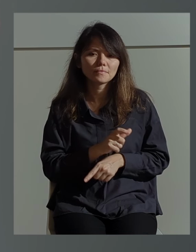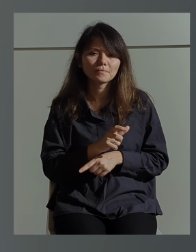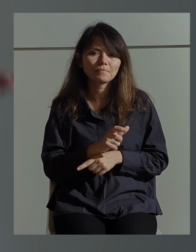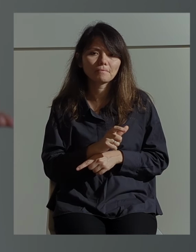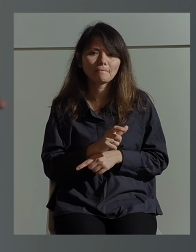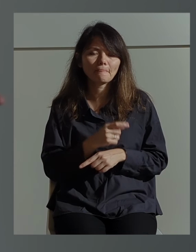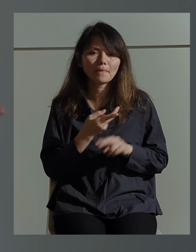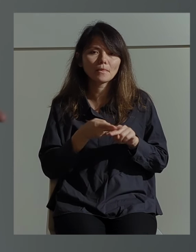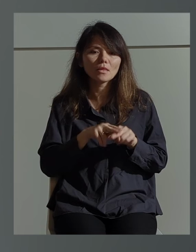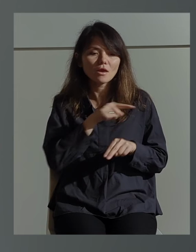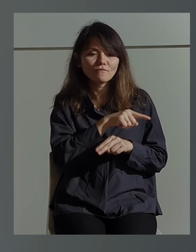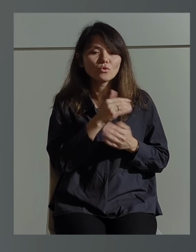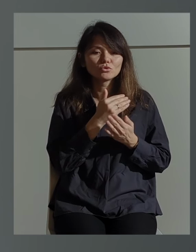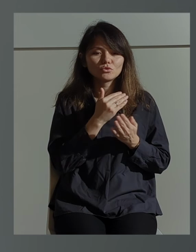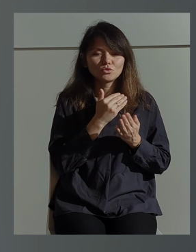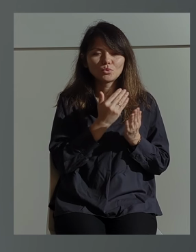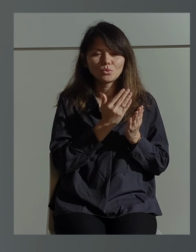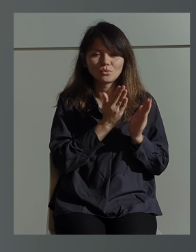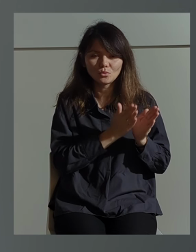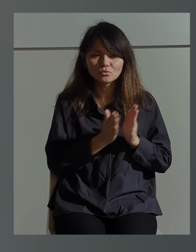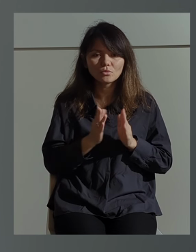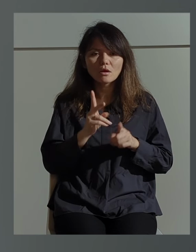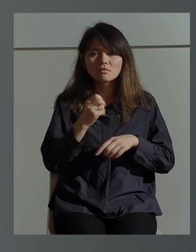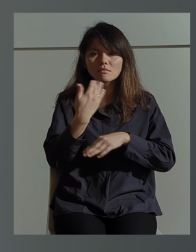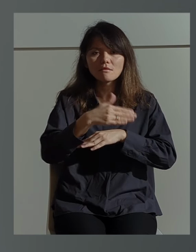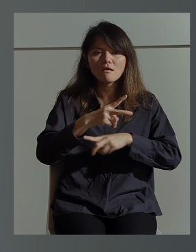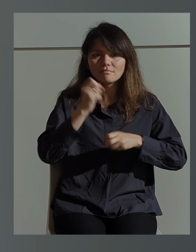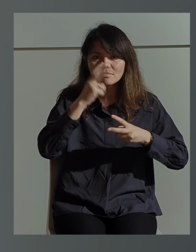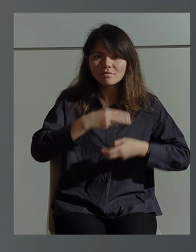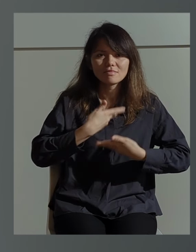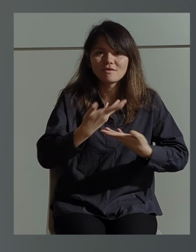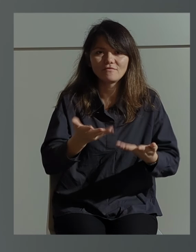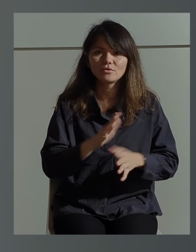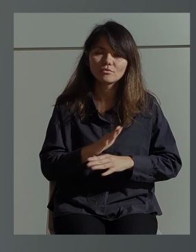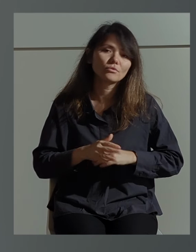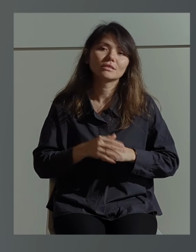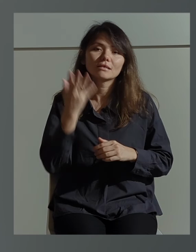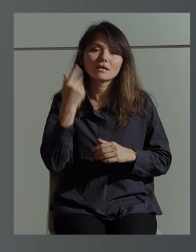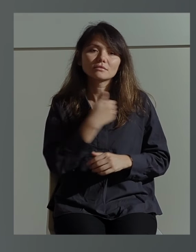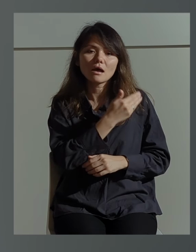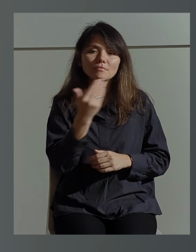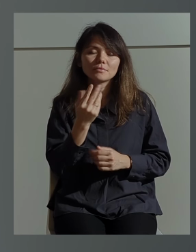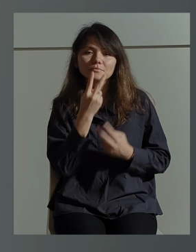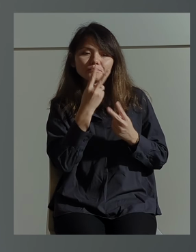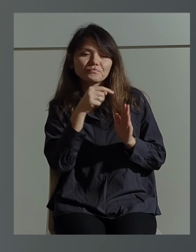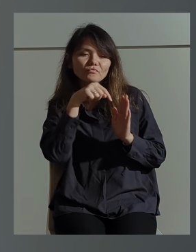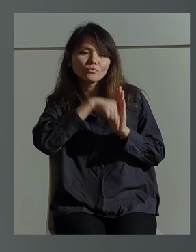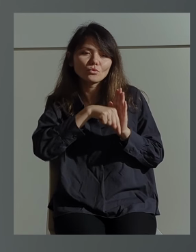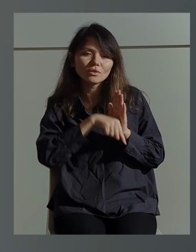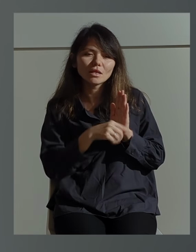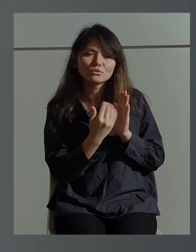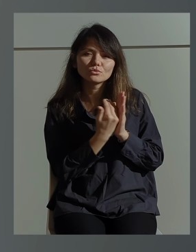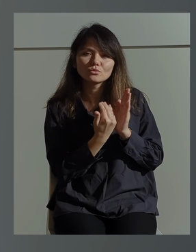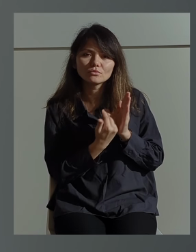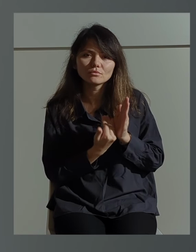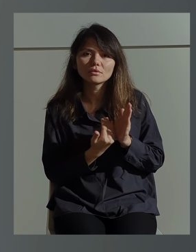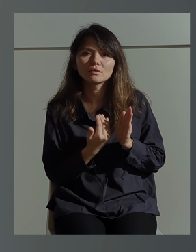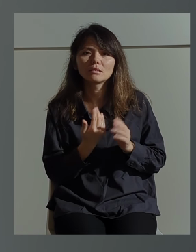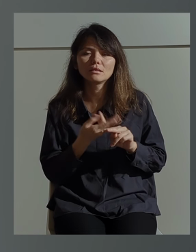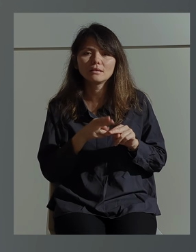на улицу по одному известному выражению и в этом смысле Когда сталкиваемся со структурами с некоторыми ыми